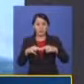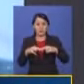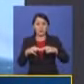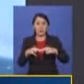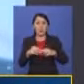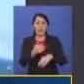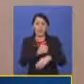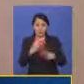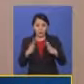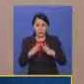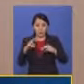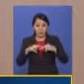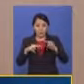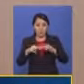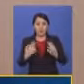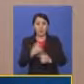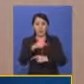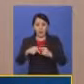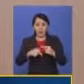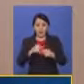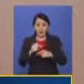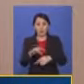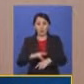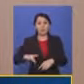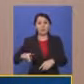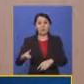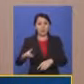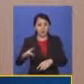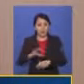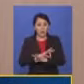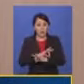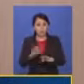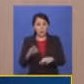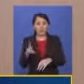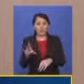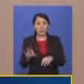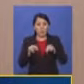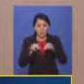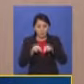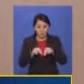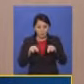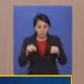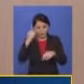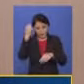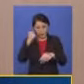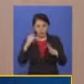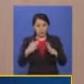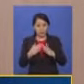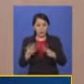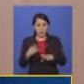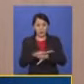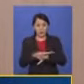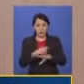үйін тұрғызғым келеді. Кәсіпкердің мұндай ұсынысына аймақ басшысы оң бағасын берді. Бірақ Петропавл қарттар үйіне мұқтаж емес, деді Құмар